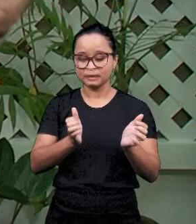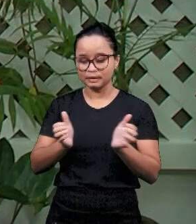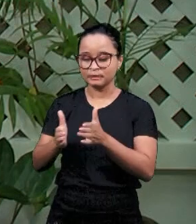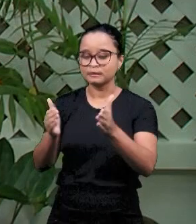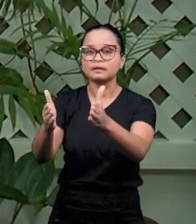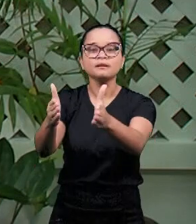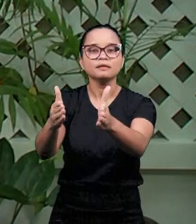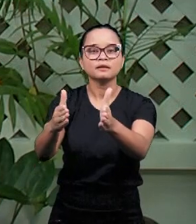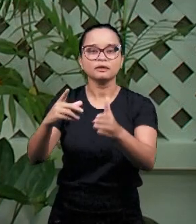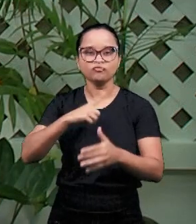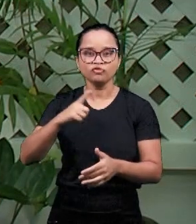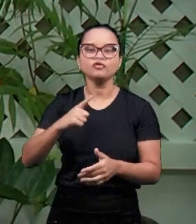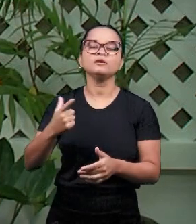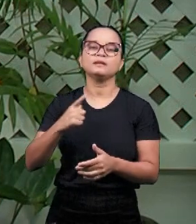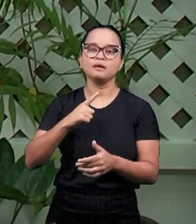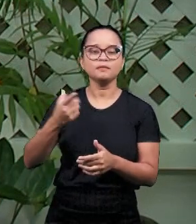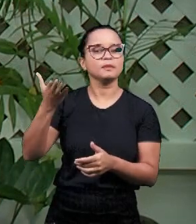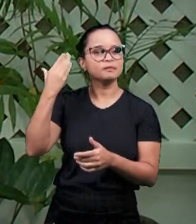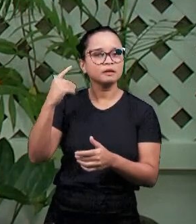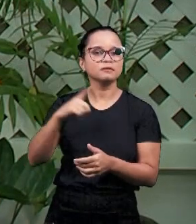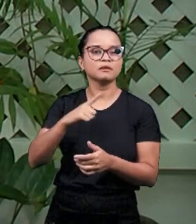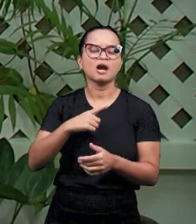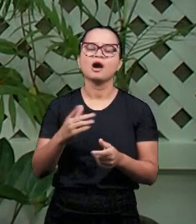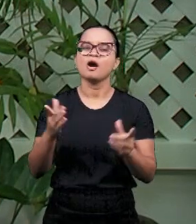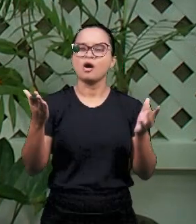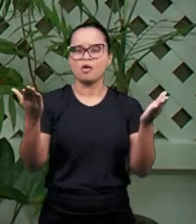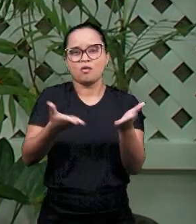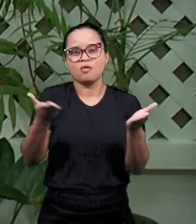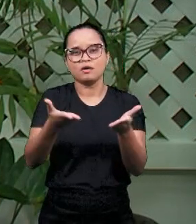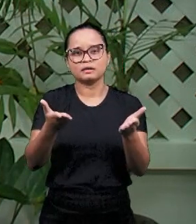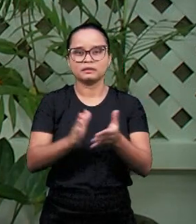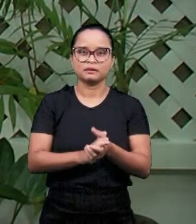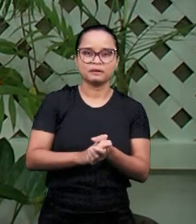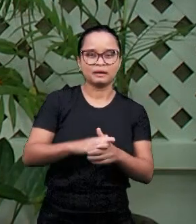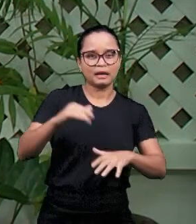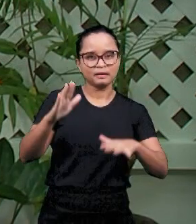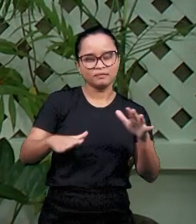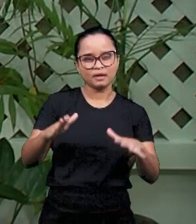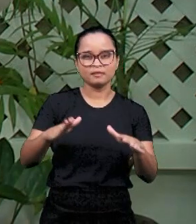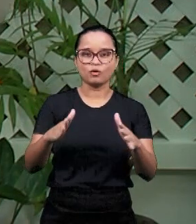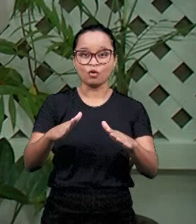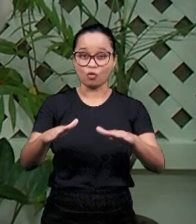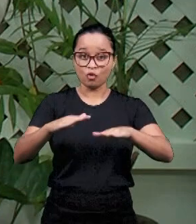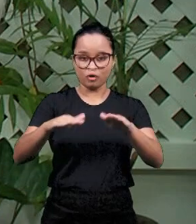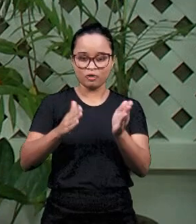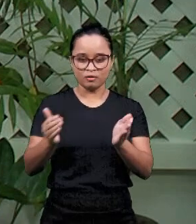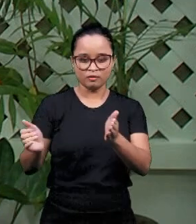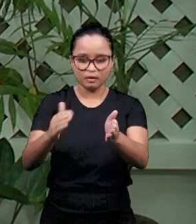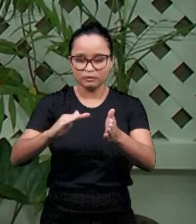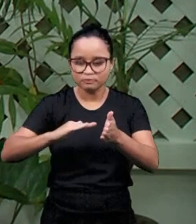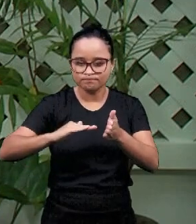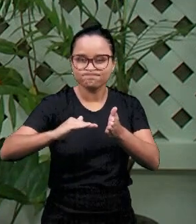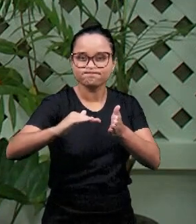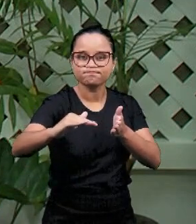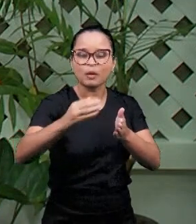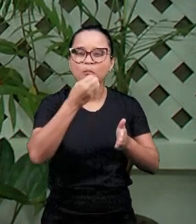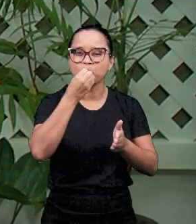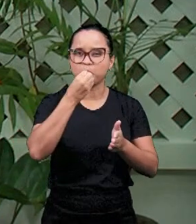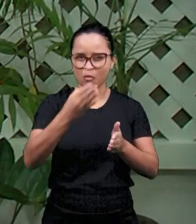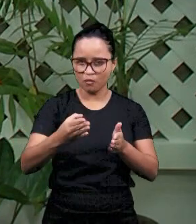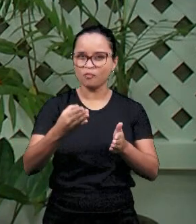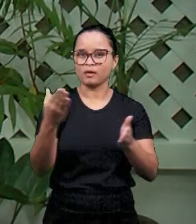donnée biblique sur les endroits qui existaient à l'époque. Aujourd'hui, peut-être avec l'asphalte,